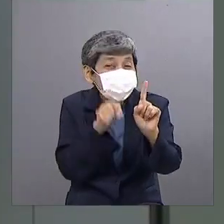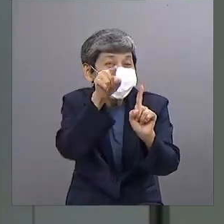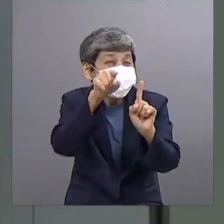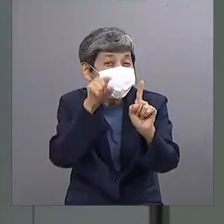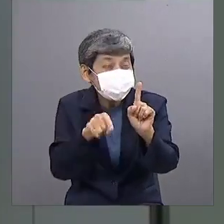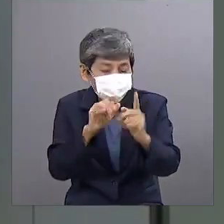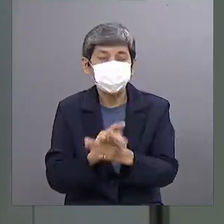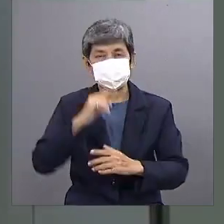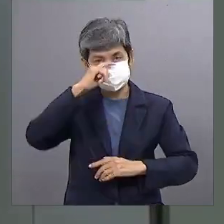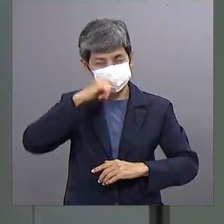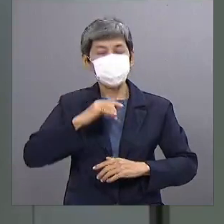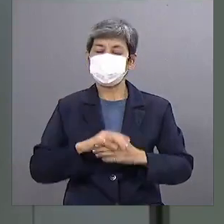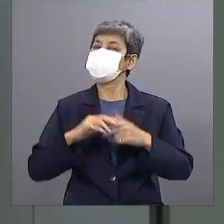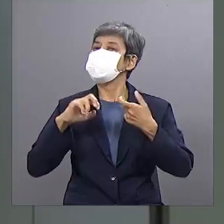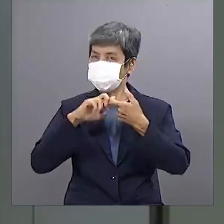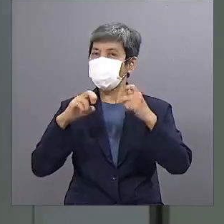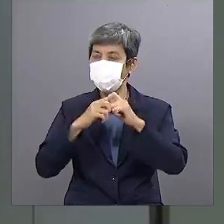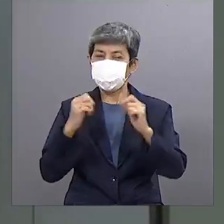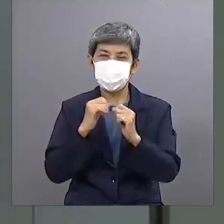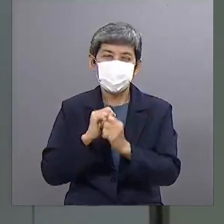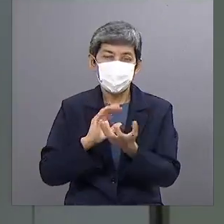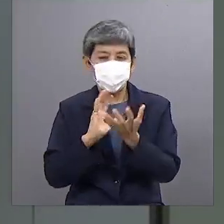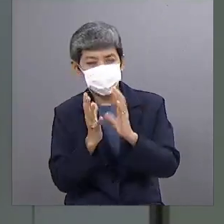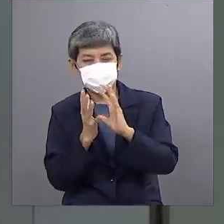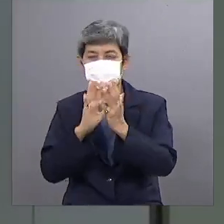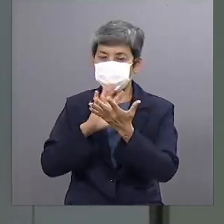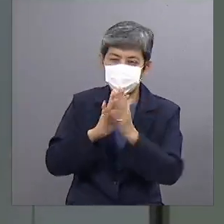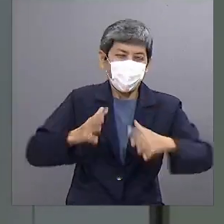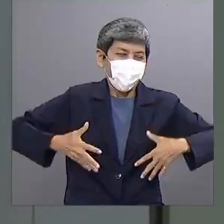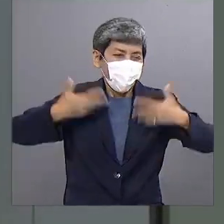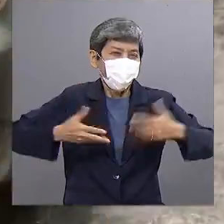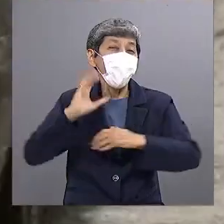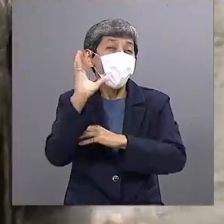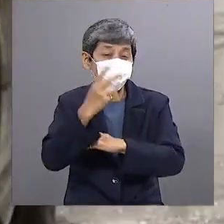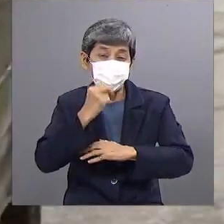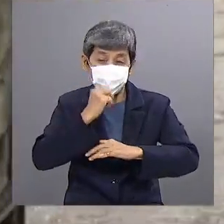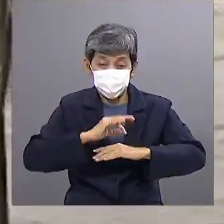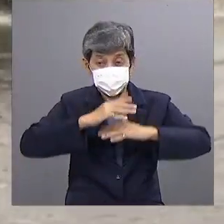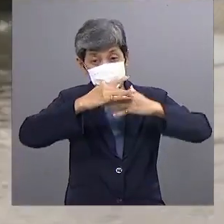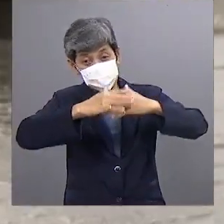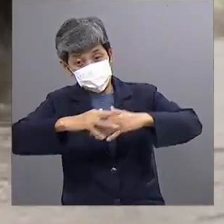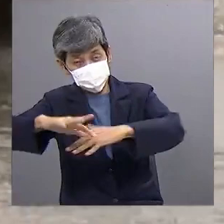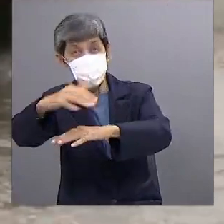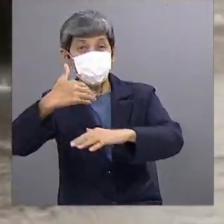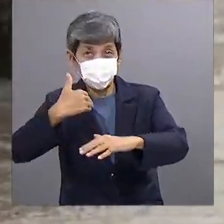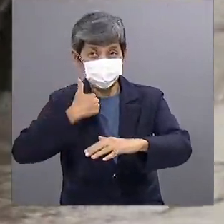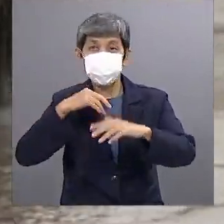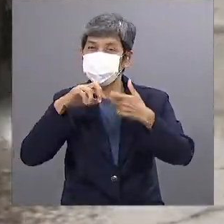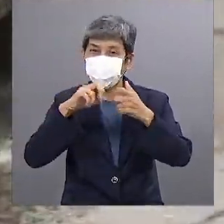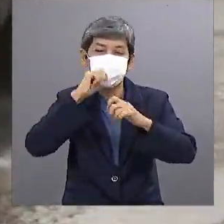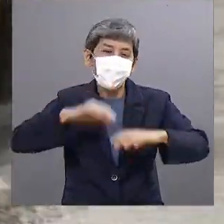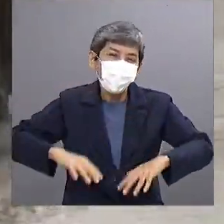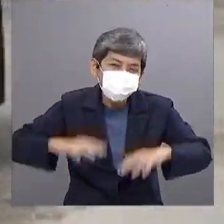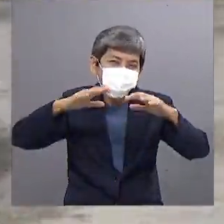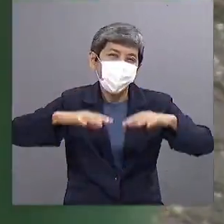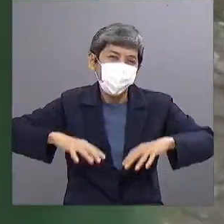ราได้รับผลกระทบจากสภาวะโลกร้อนส่งผลให้ระดับน้ำทะเลสูงขึ้นและอาจจะต้องเผชิญกับภาวะน้ำท่วมติดอันดับ10ของโล